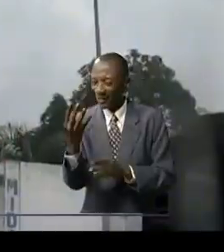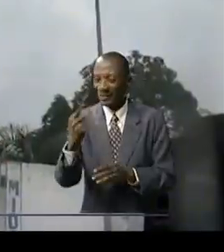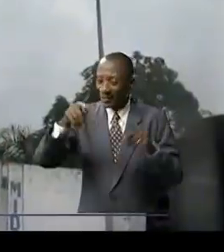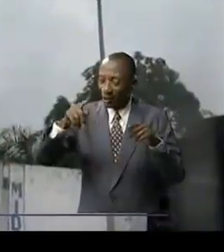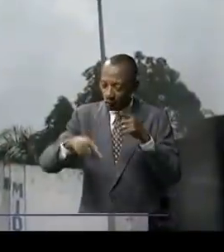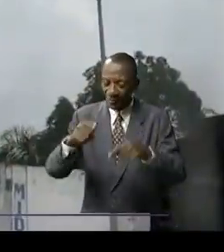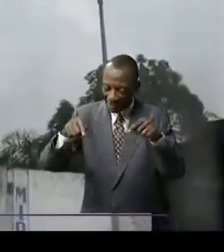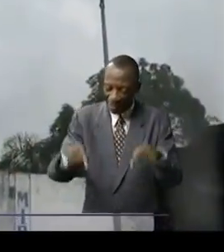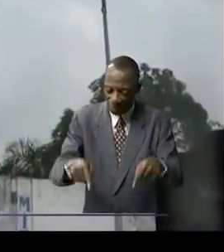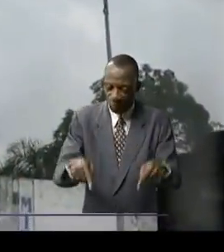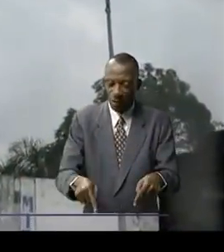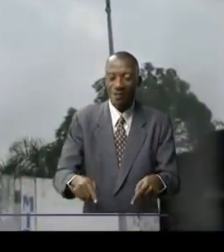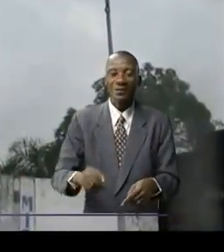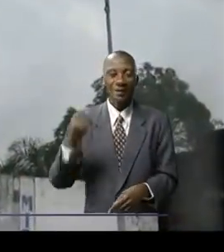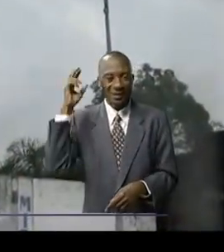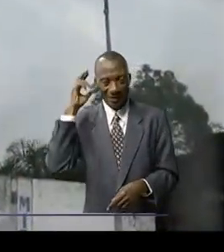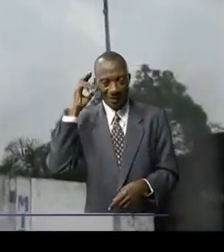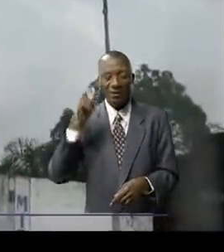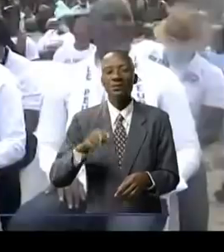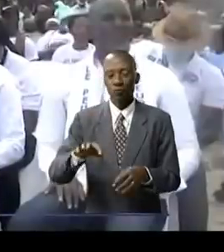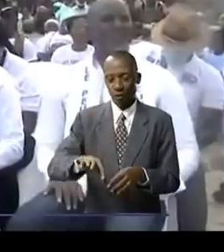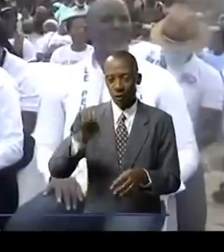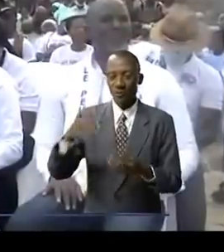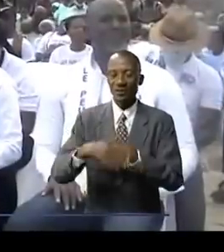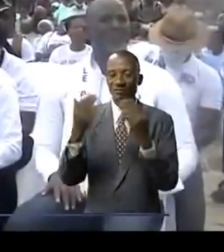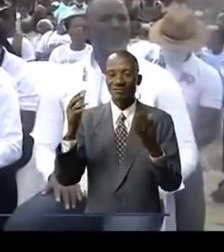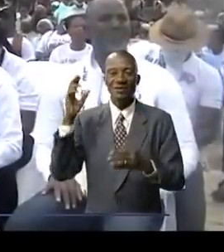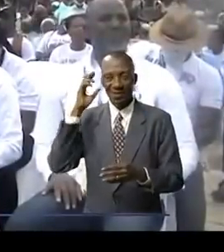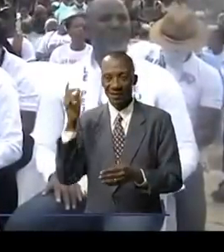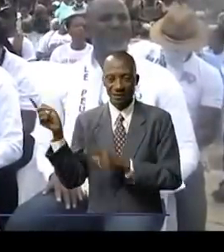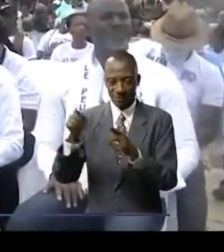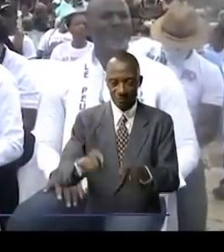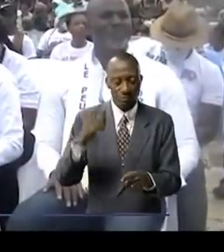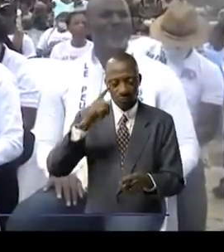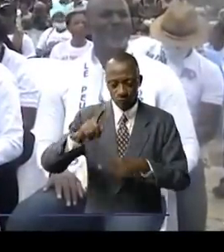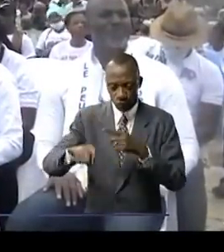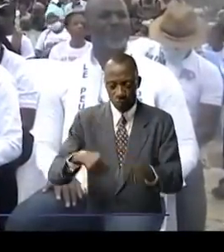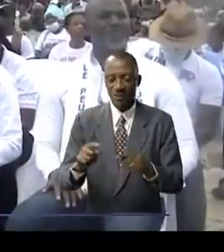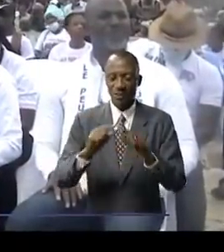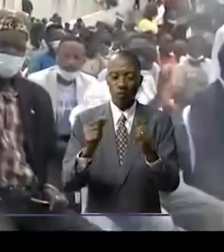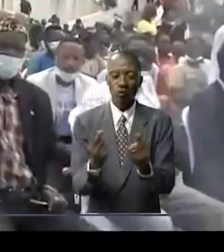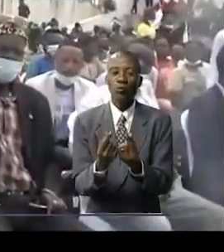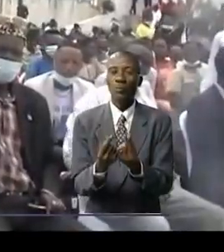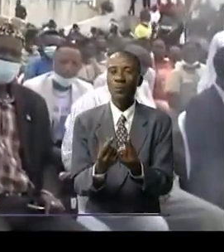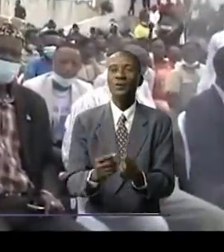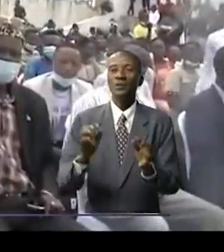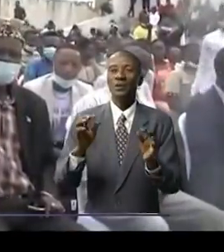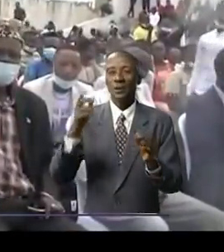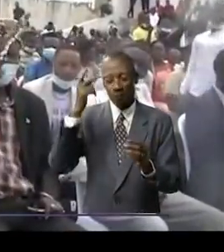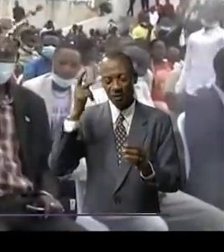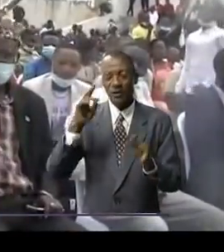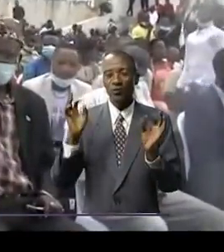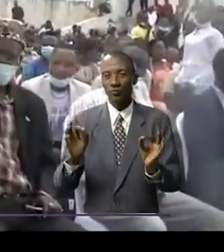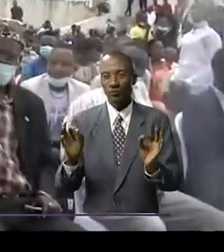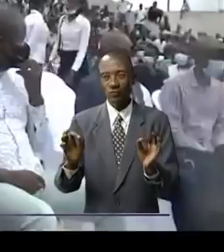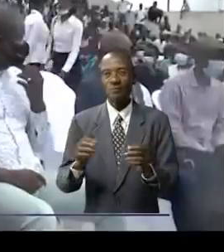raison à cette grande activité, Maître Justice Chikona a expliqué ce que Agir fera en province